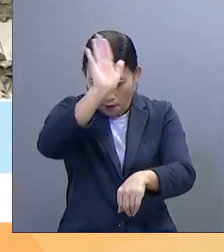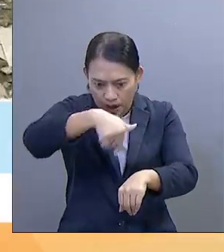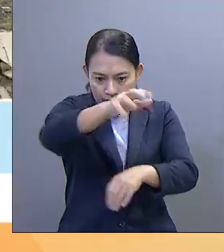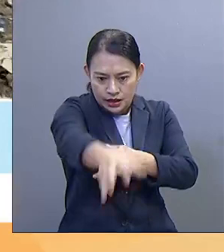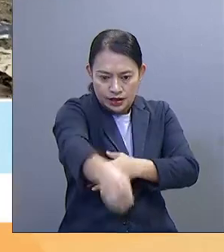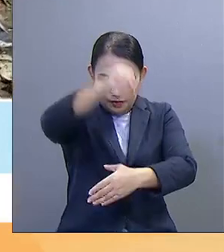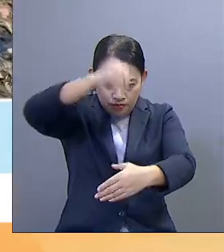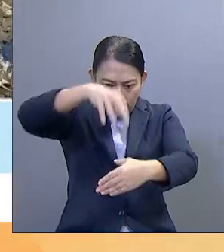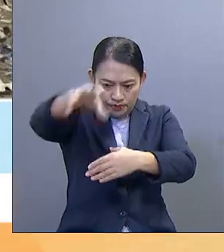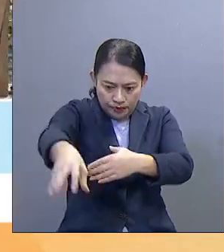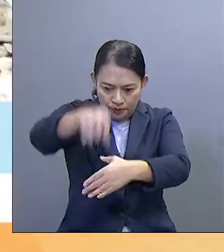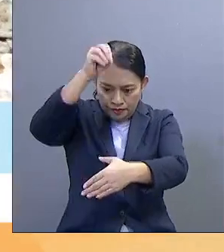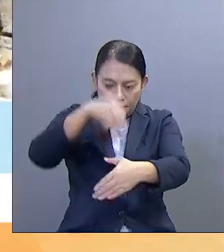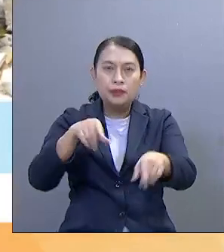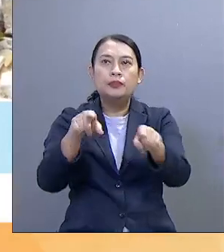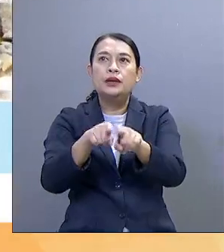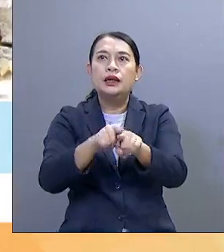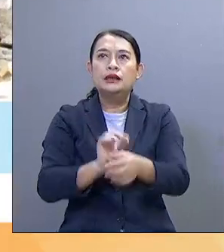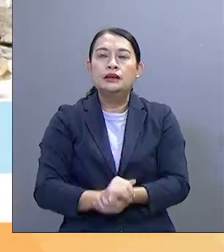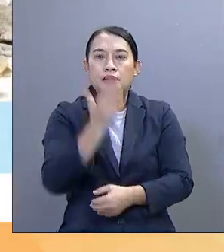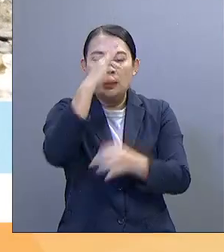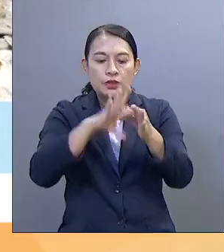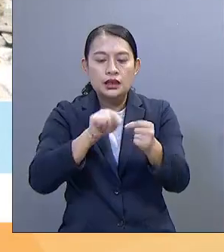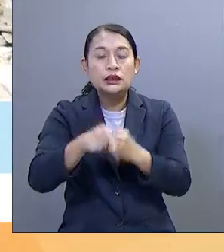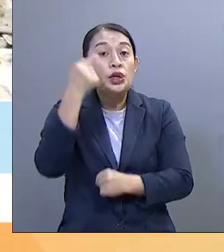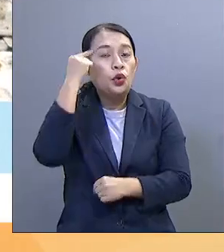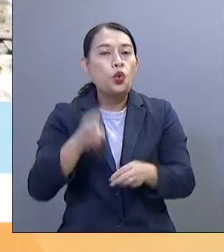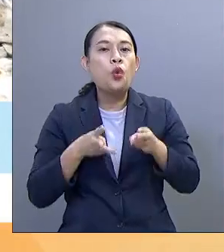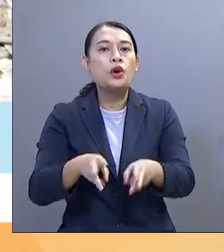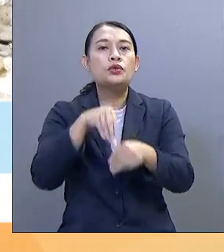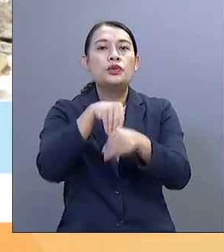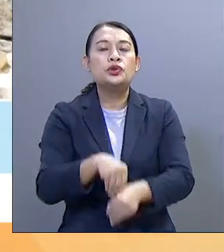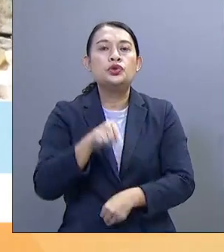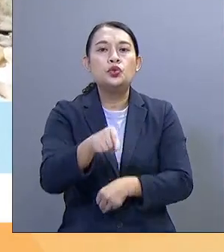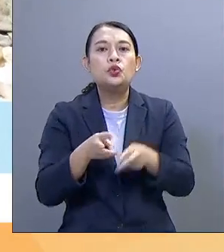เพาะให้เขาได้รู้ว่าวธีการอยที่ kahf